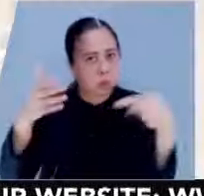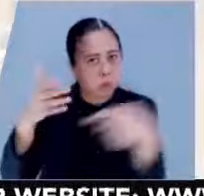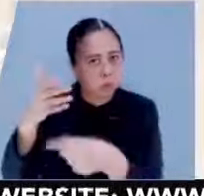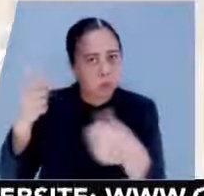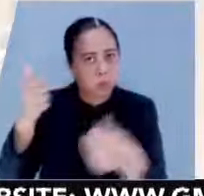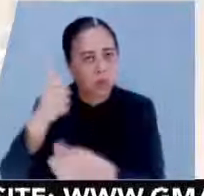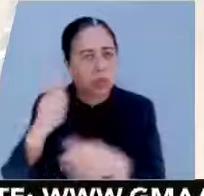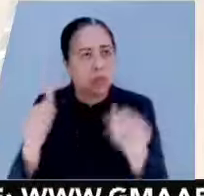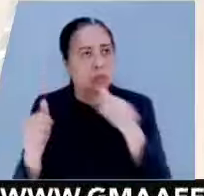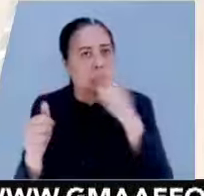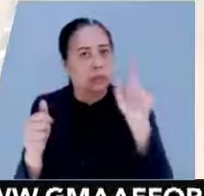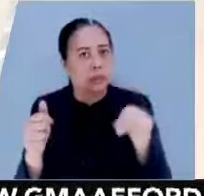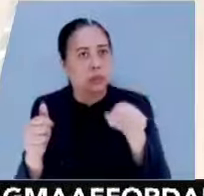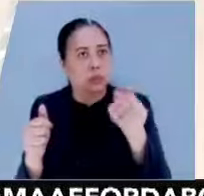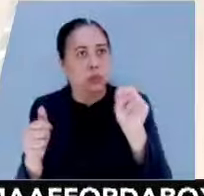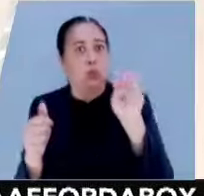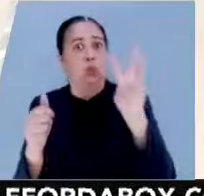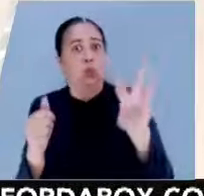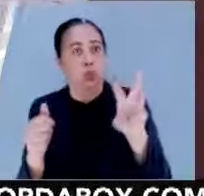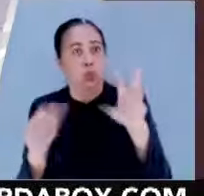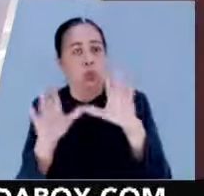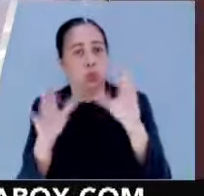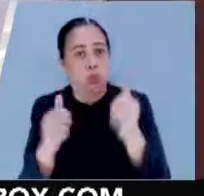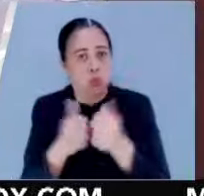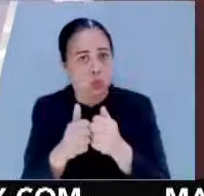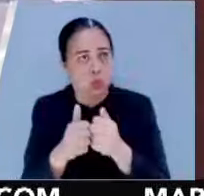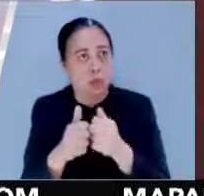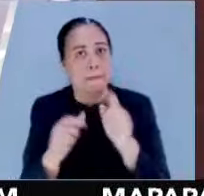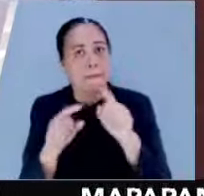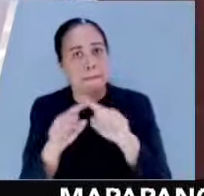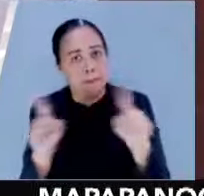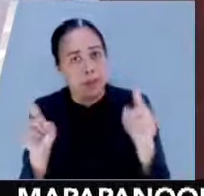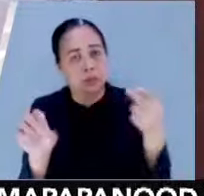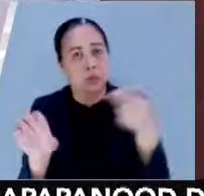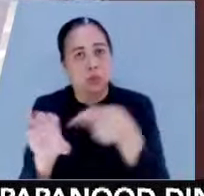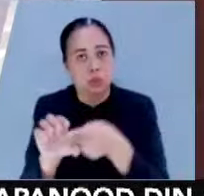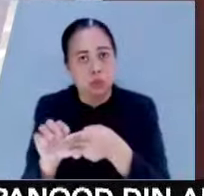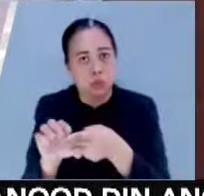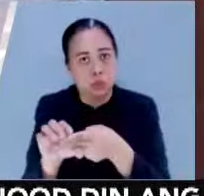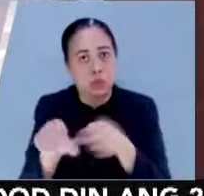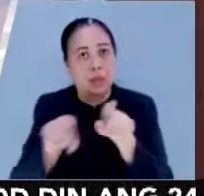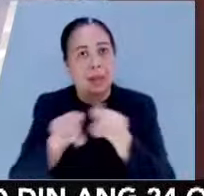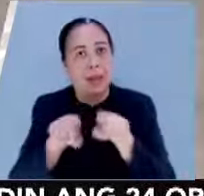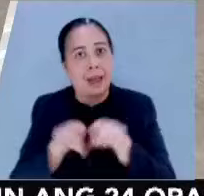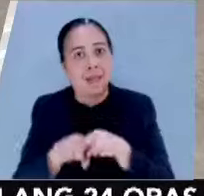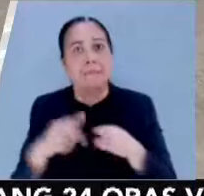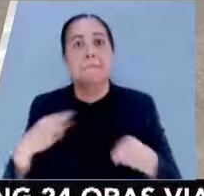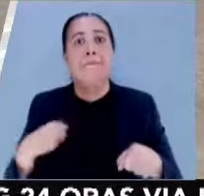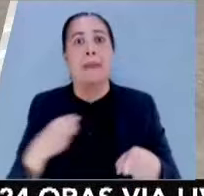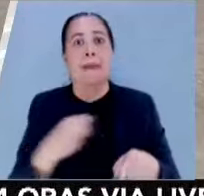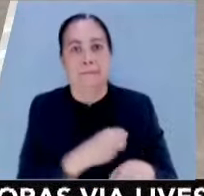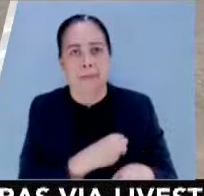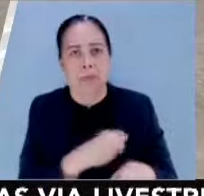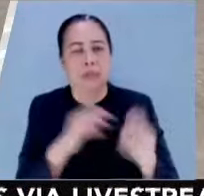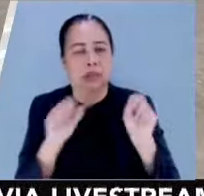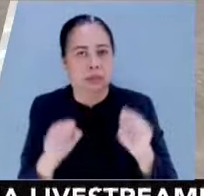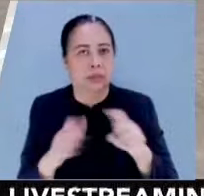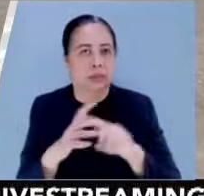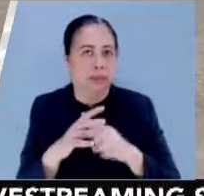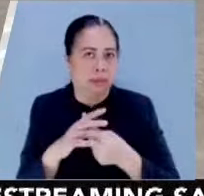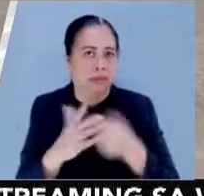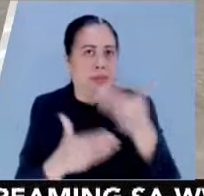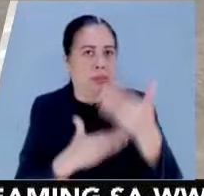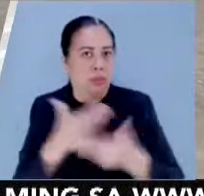new corporations or cooperative, but to join as members po. Sisimulan pa lang po ang programang ito